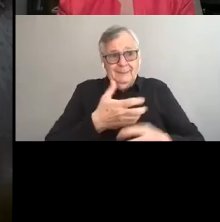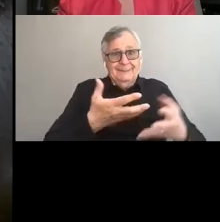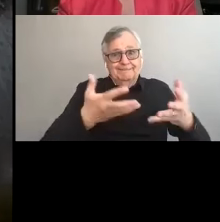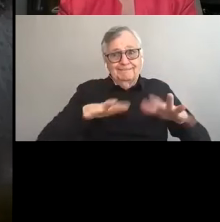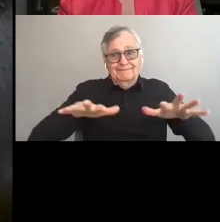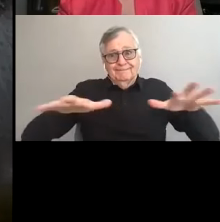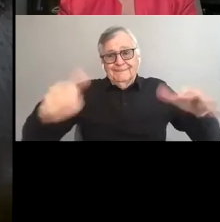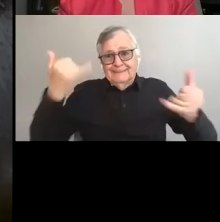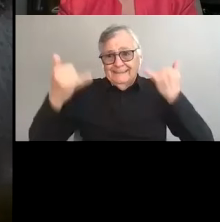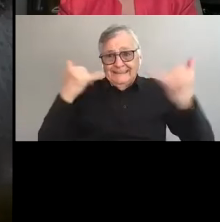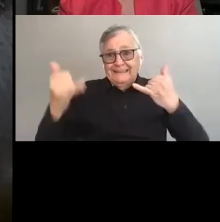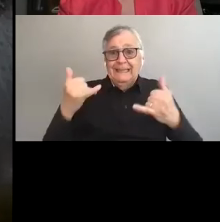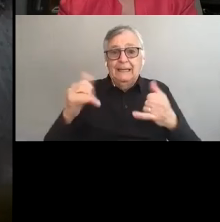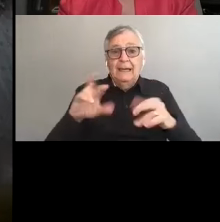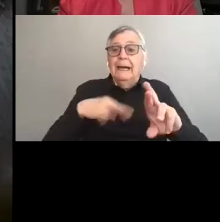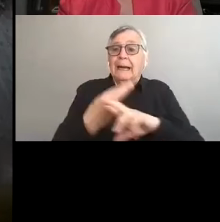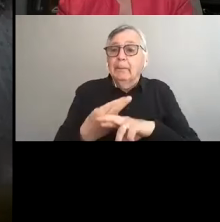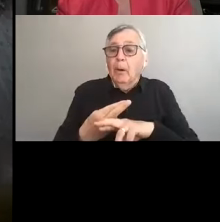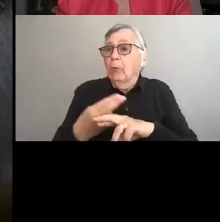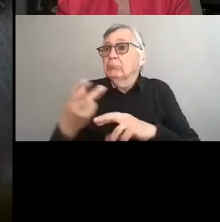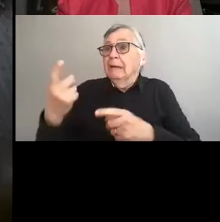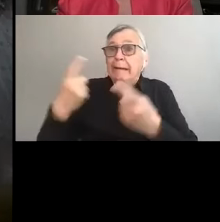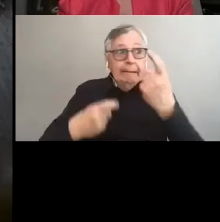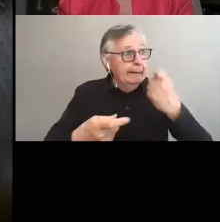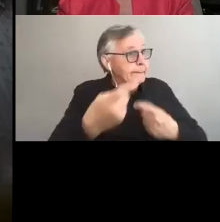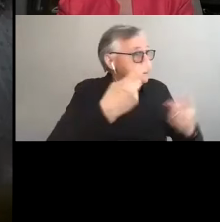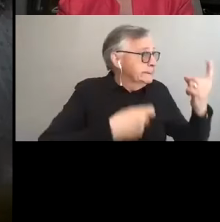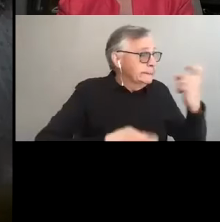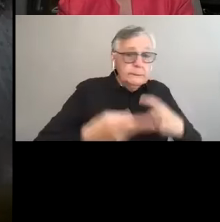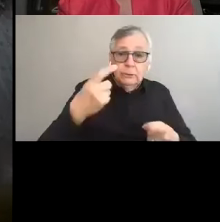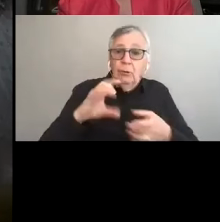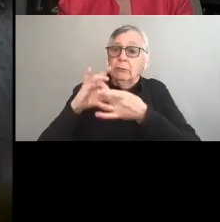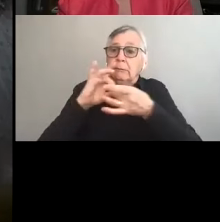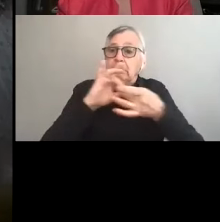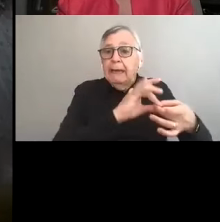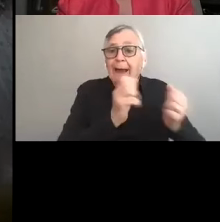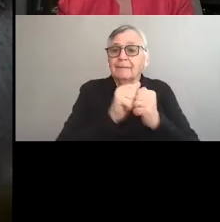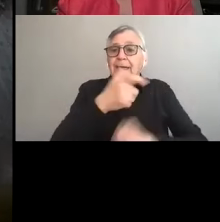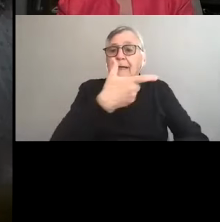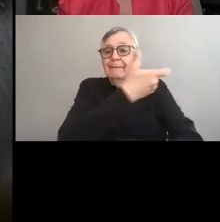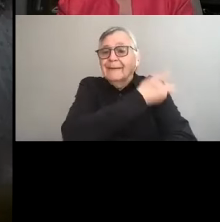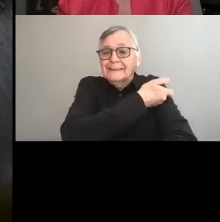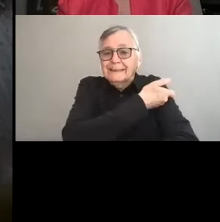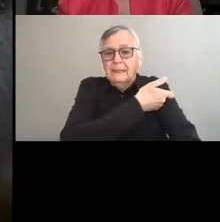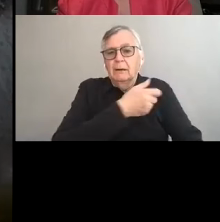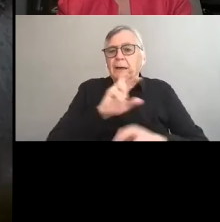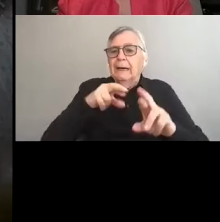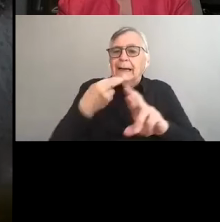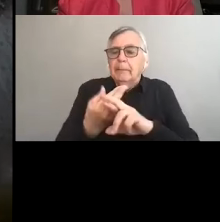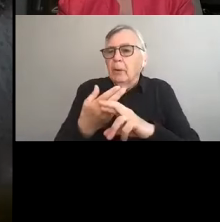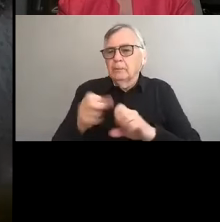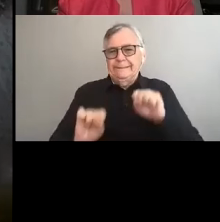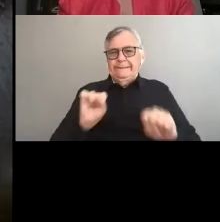Et l'idée, c'est de pouvoir répondre à toutes les questions que les gens auraient en lien avec la vaccination, répondre à leurs